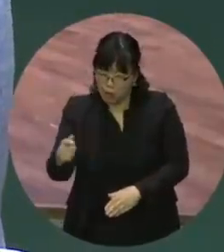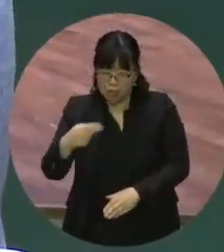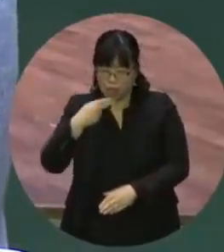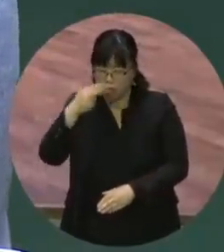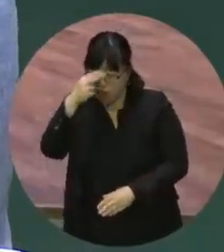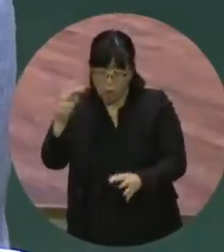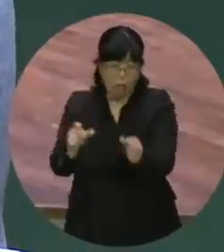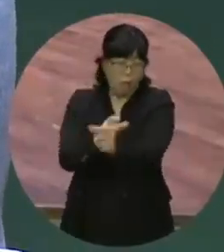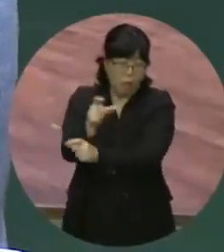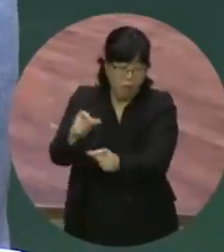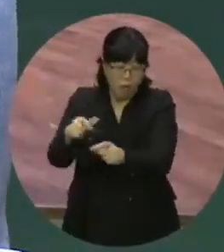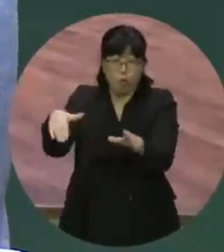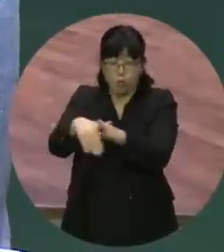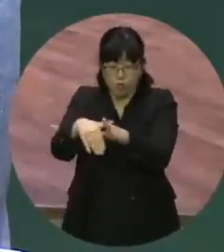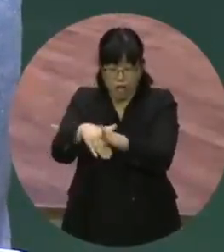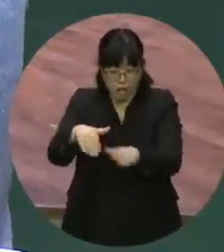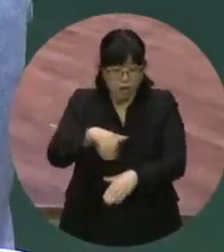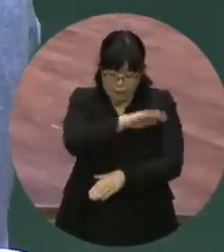자.